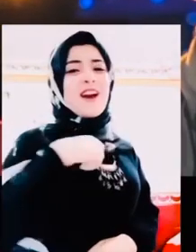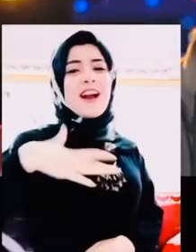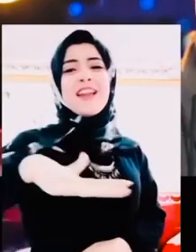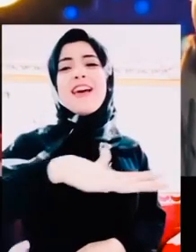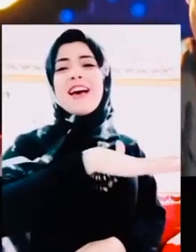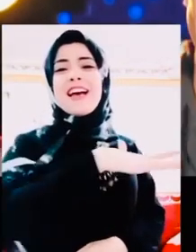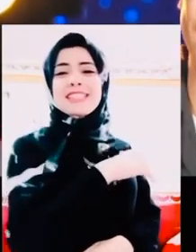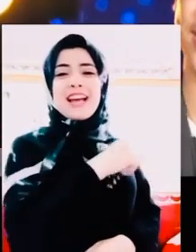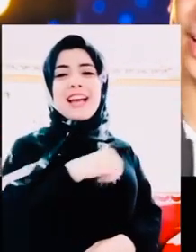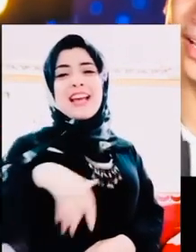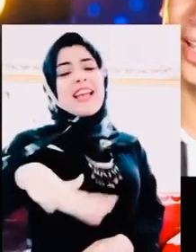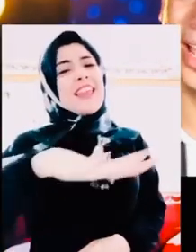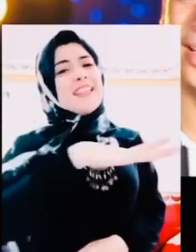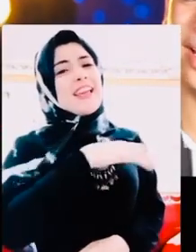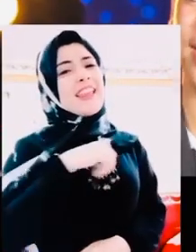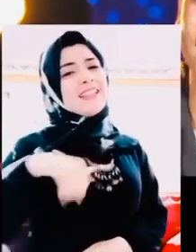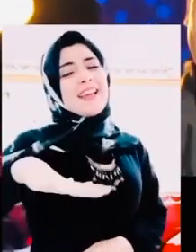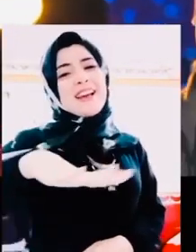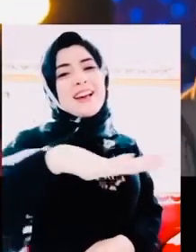اشفع